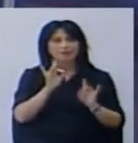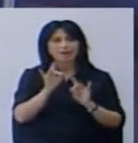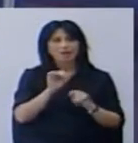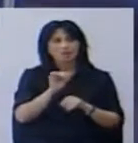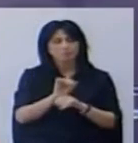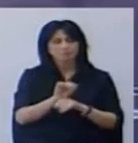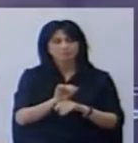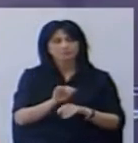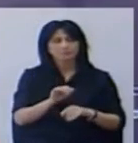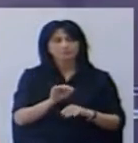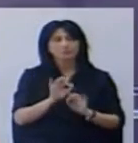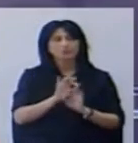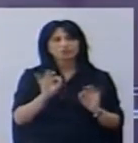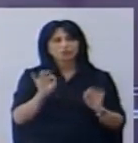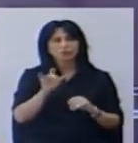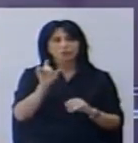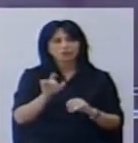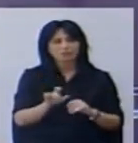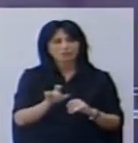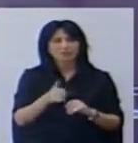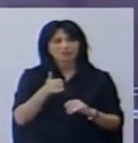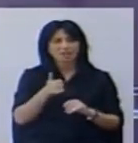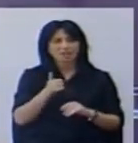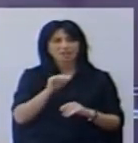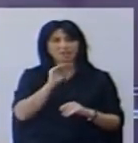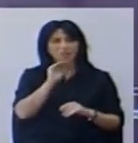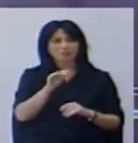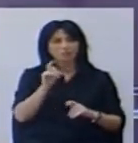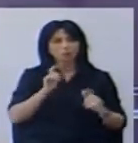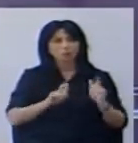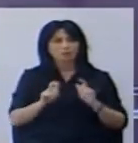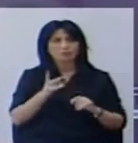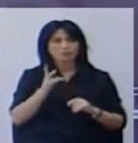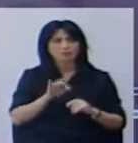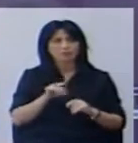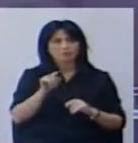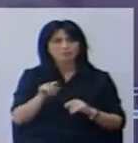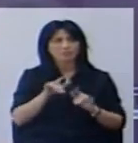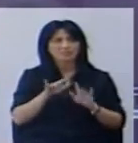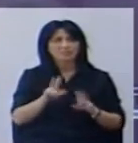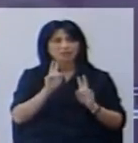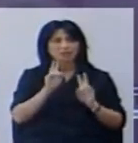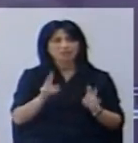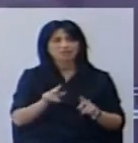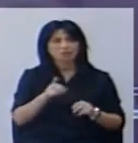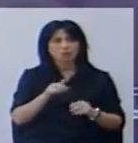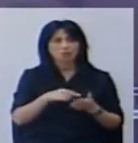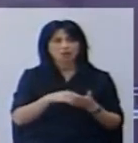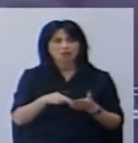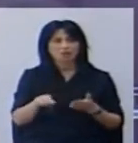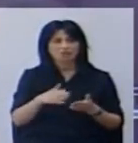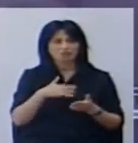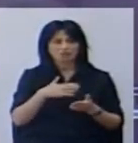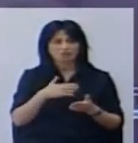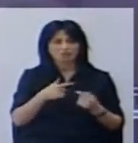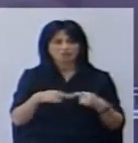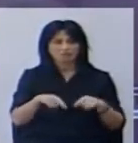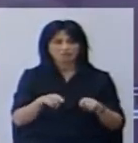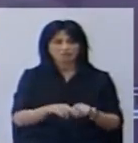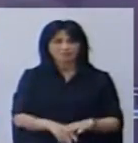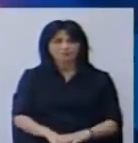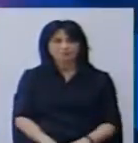სოციალური რეკლამის დროა, ეს არის არაჩვეულებრივი ადამიანი, კარგი პროფესორი უნივერსიტეტის, მაგრამ მან ის საქმე არ იცის, როგორც აღნიშნე ჩვენს